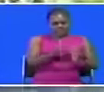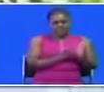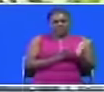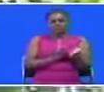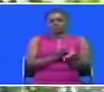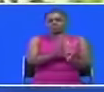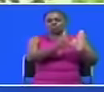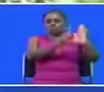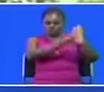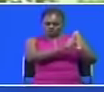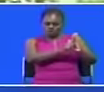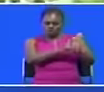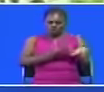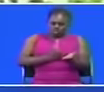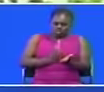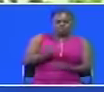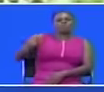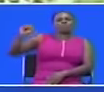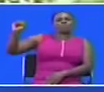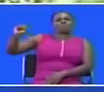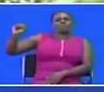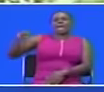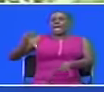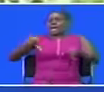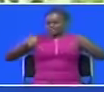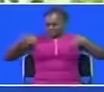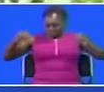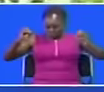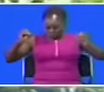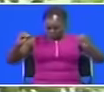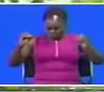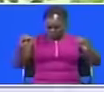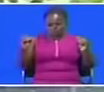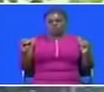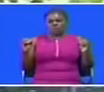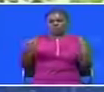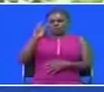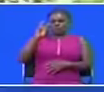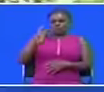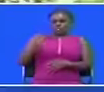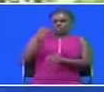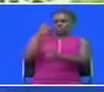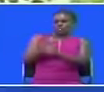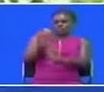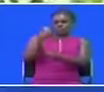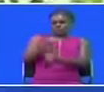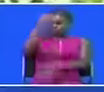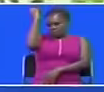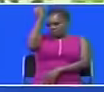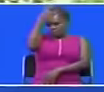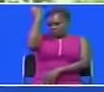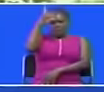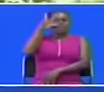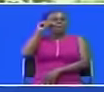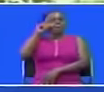kisheria, za kisiasa, sikubali kamwe kuona utendakazi wa bandari ya